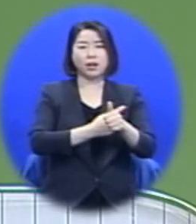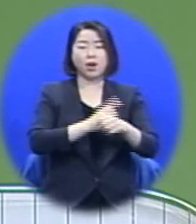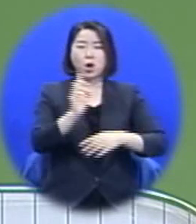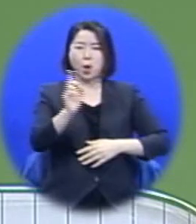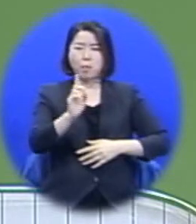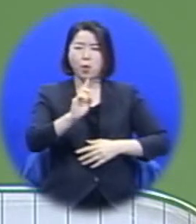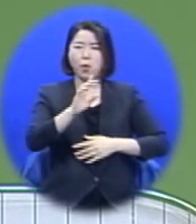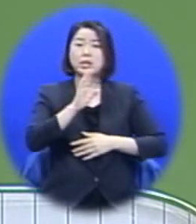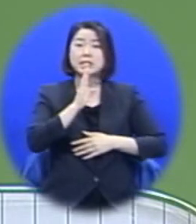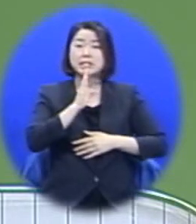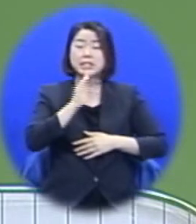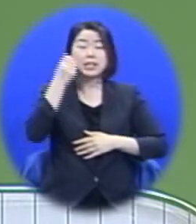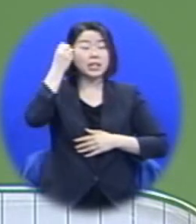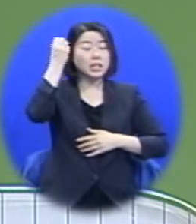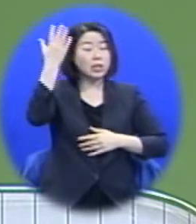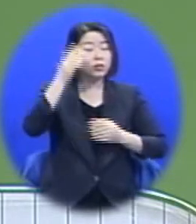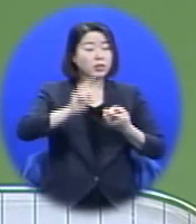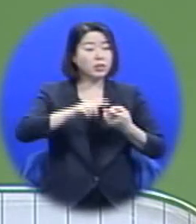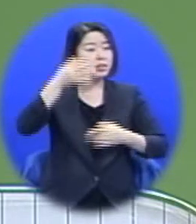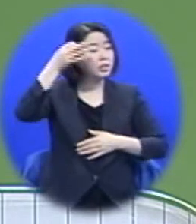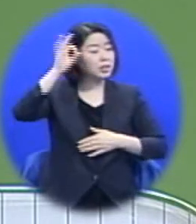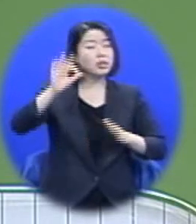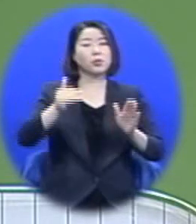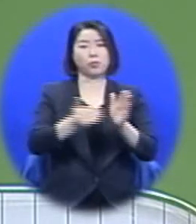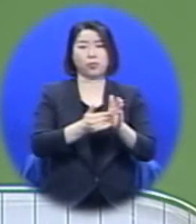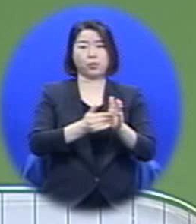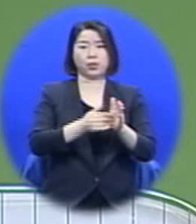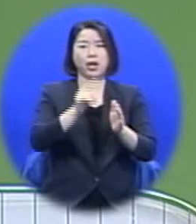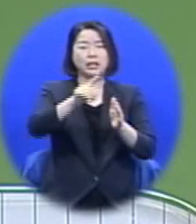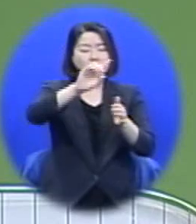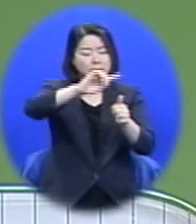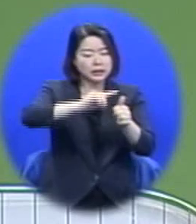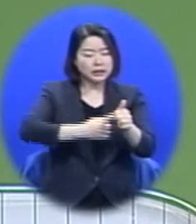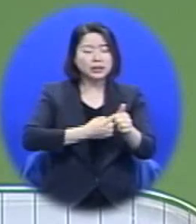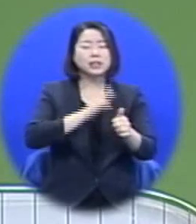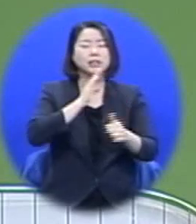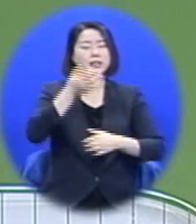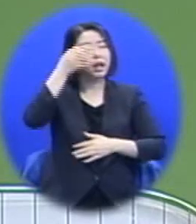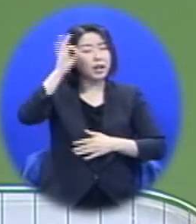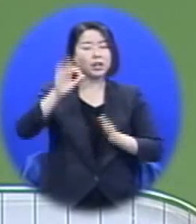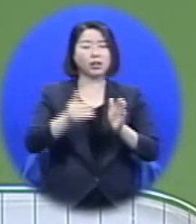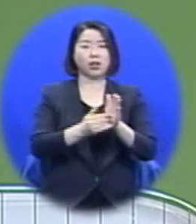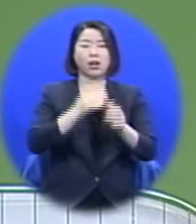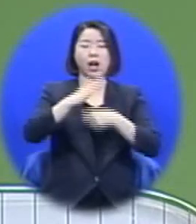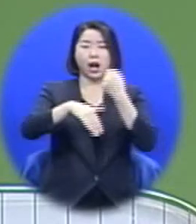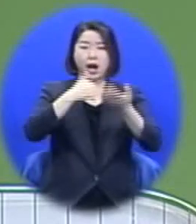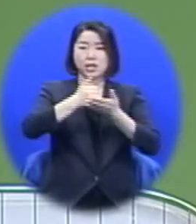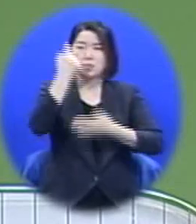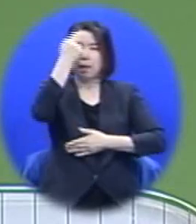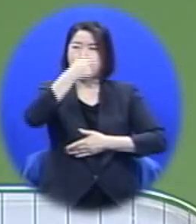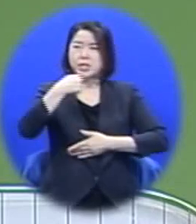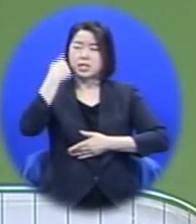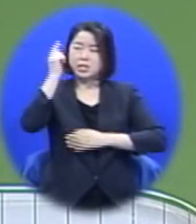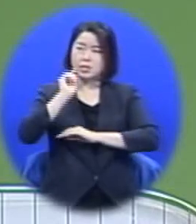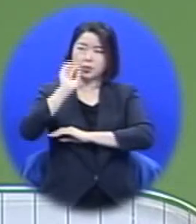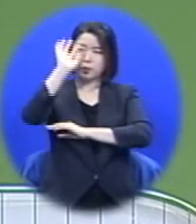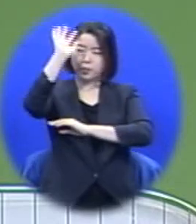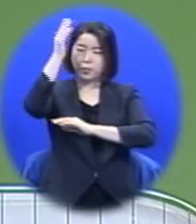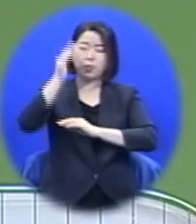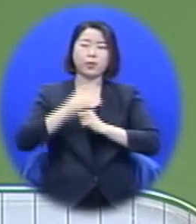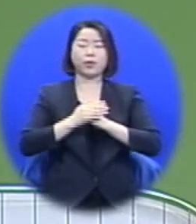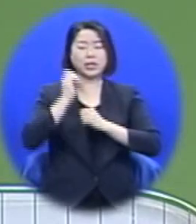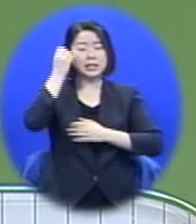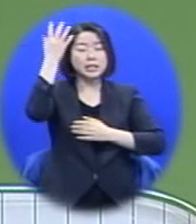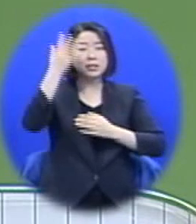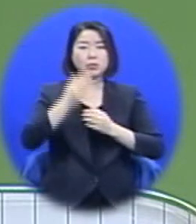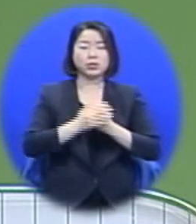무얼 진짜 잃어 버렸는지 를 깨닫게 된 거예요 그때서야 깨닫게 된 걸 하나님의 빛난 얼굴을 우리가 잃어 버렸구나